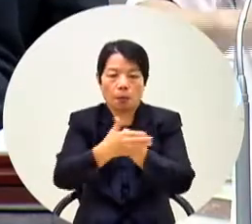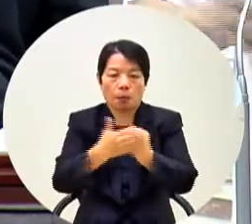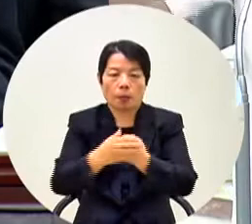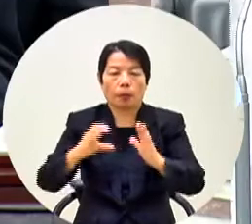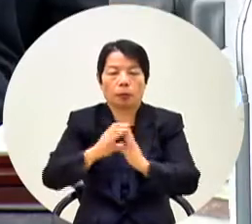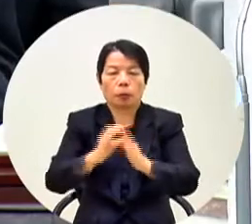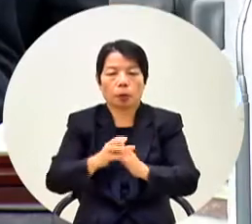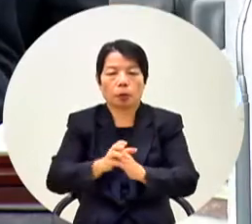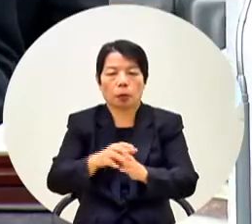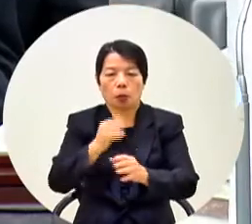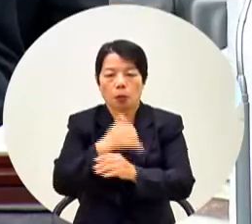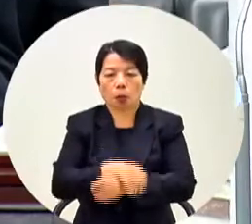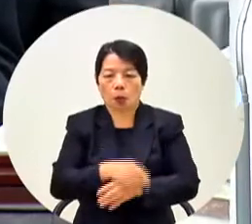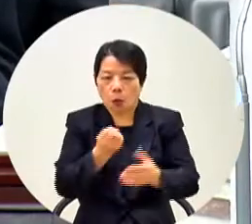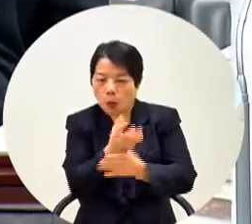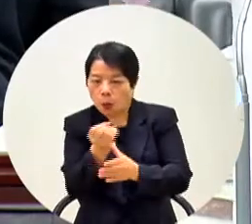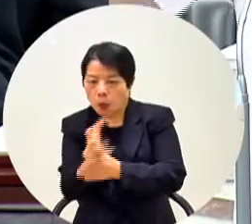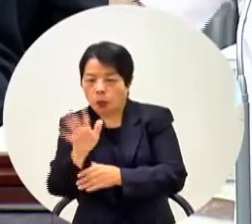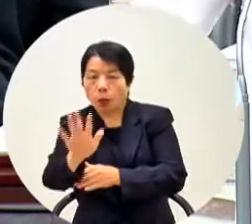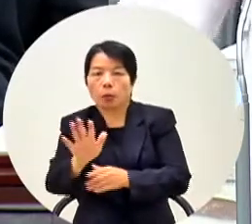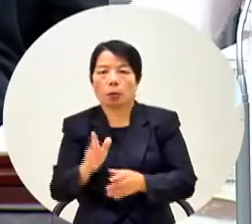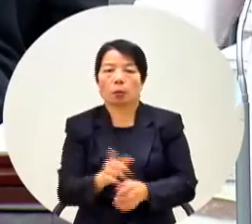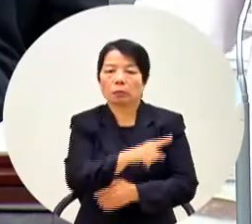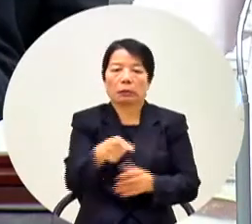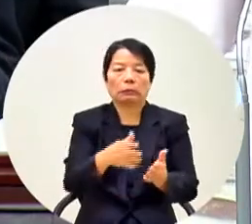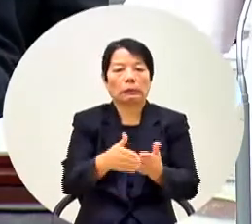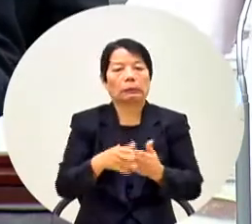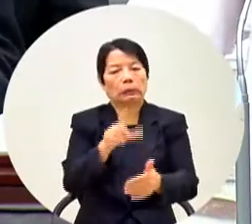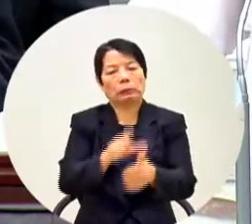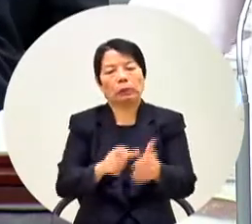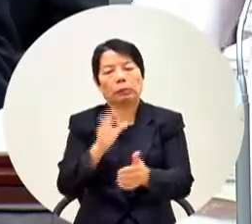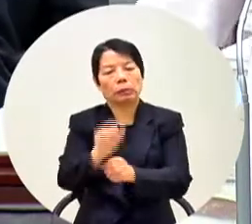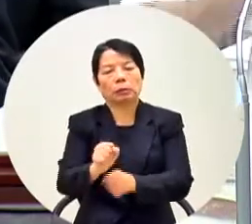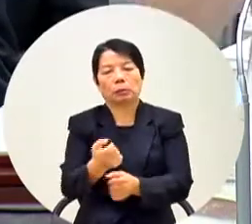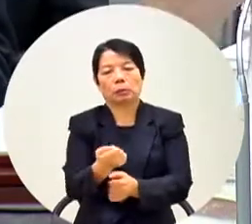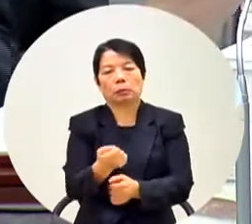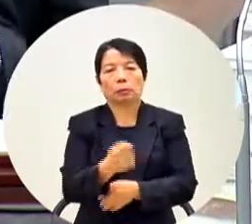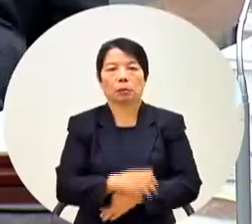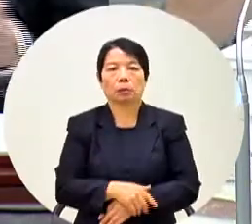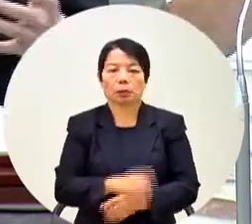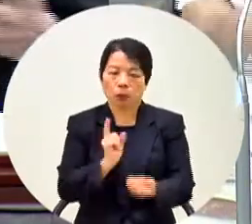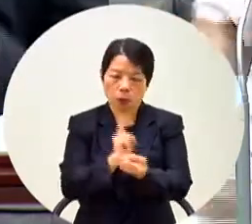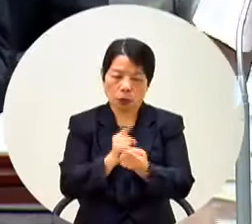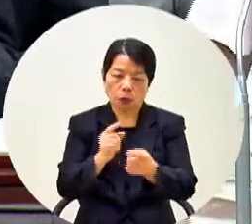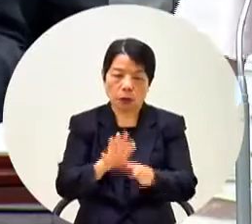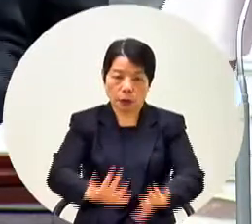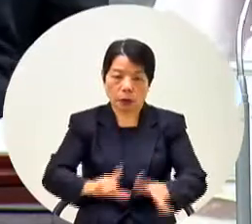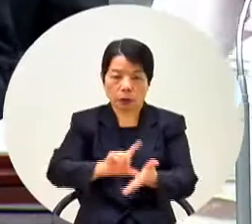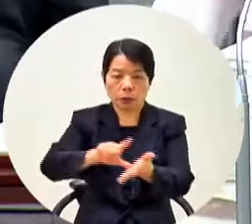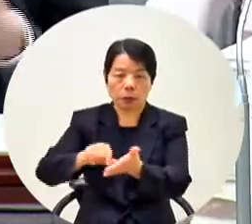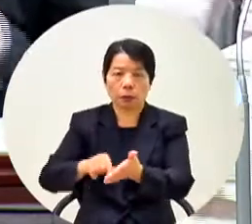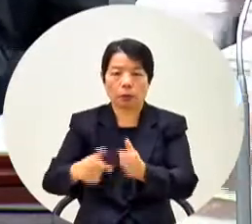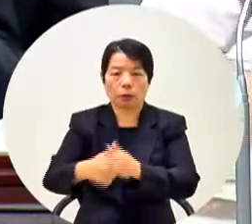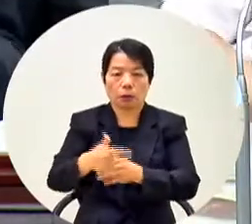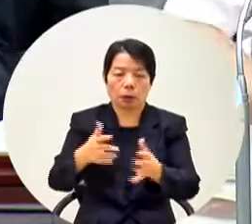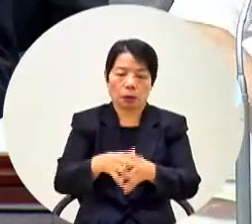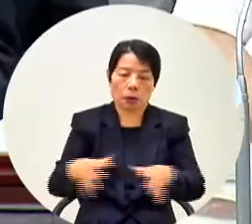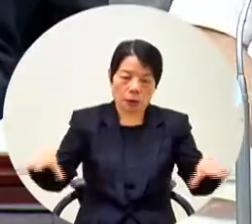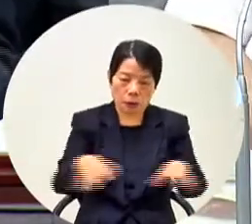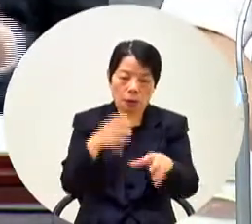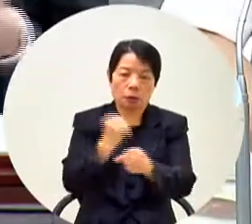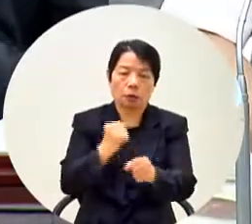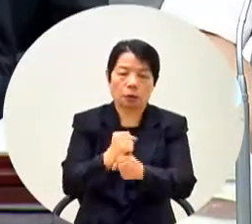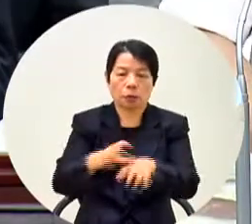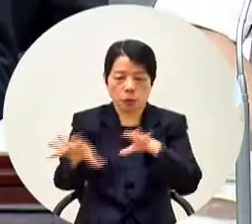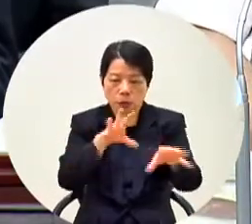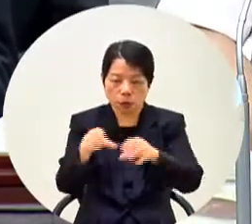十件看有两件我当处理。 所以，迄个黄议员报告吼，即、哦這个即卖即个速度啦吼，包括双方的合作、资讯的交流、